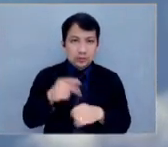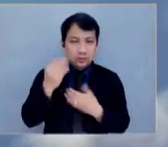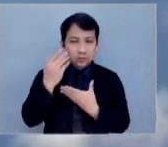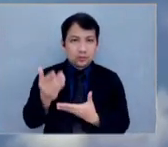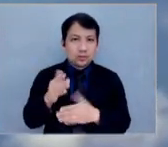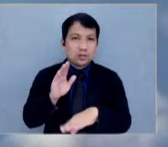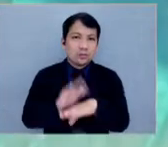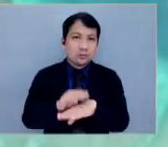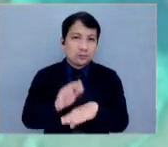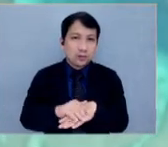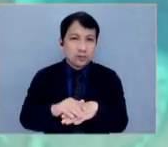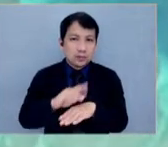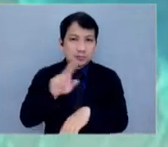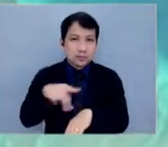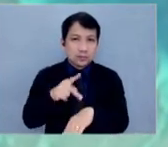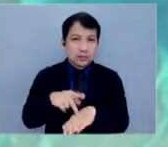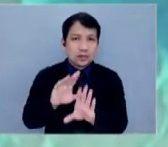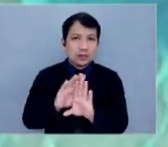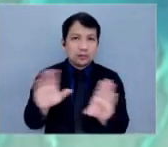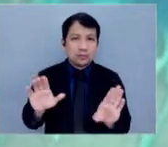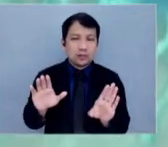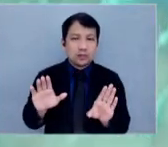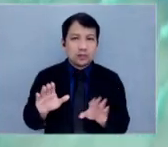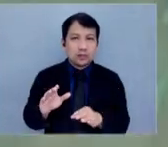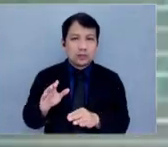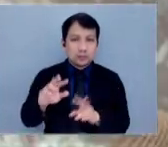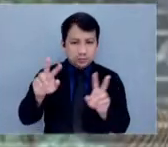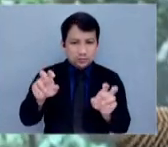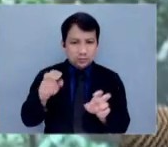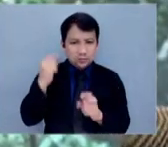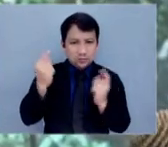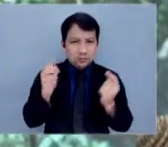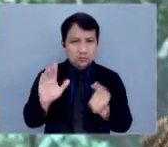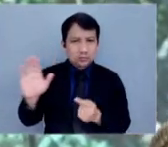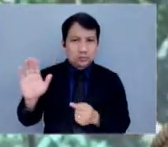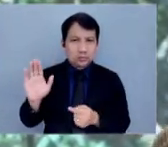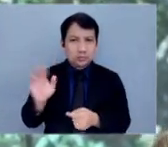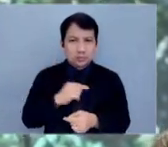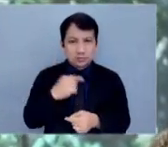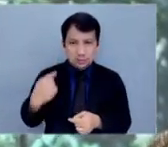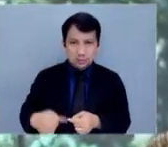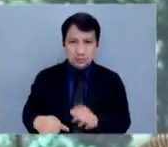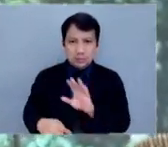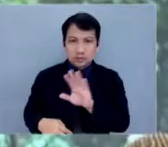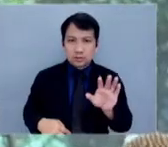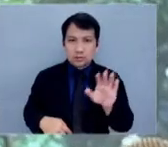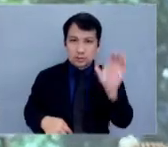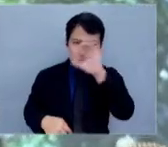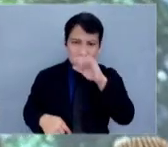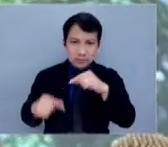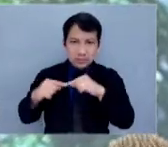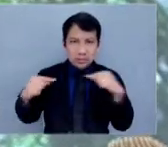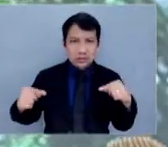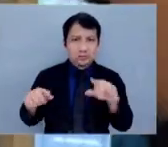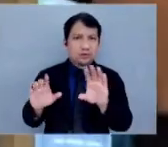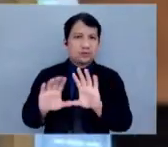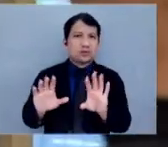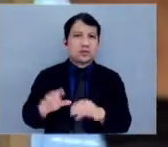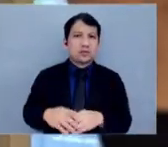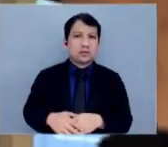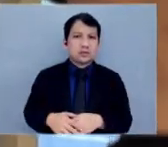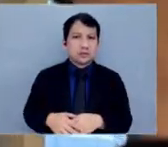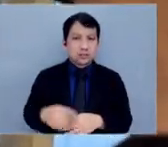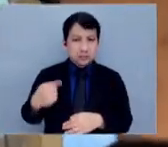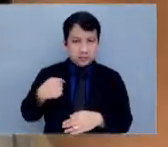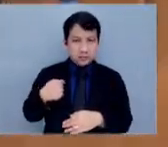ang Pilipinas na hindi dapat ito maging issue sa China. Hindi tayo nangahanap ng away. Tayo naman inaaway. China